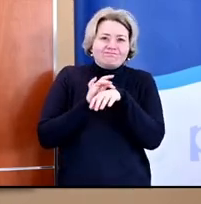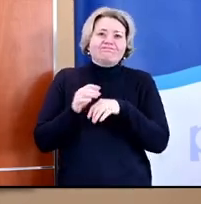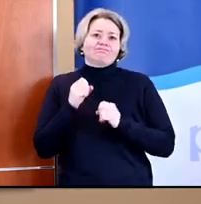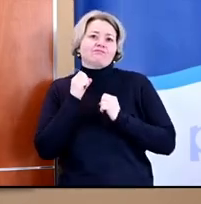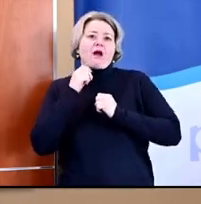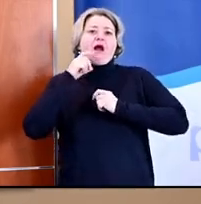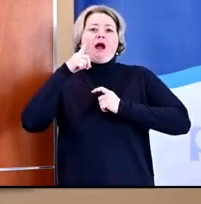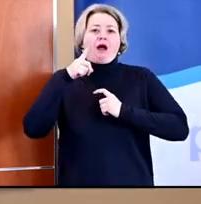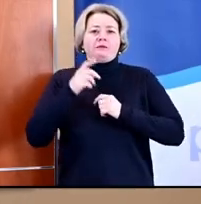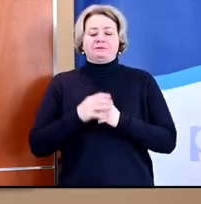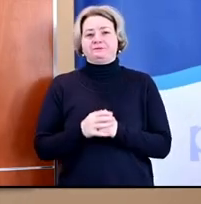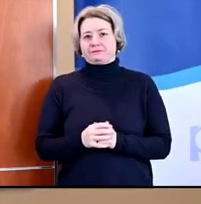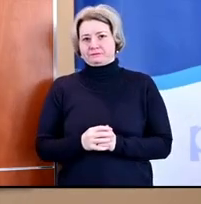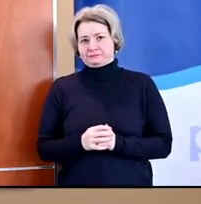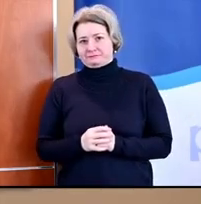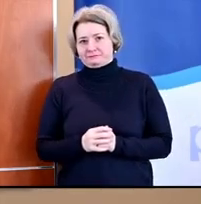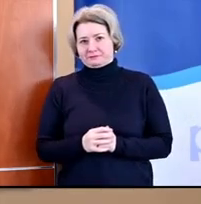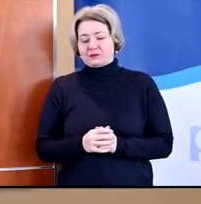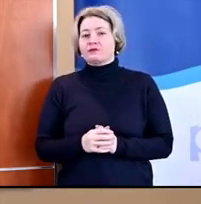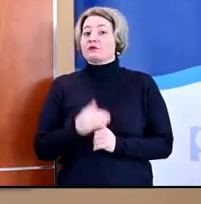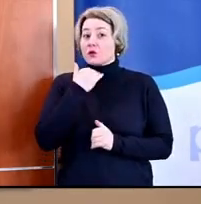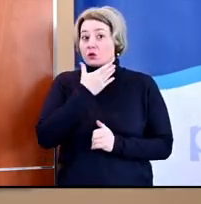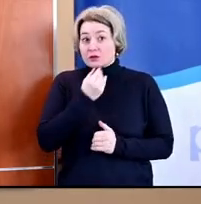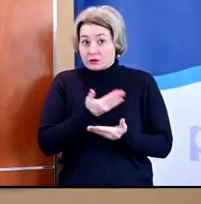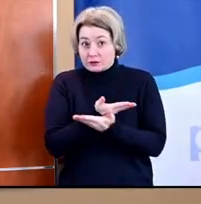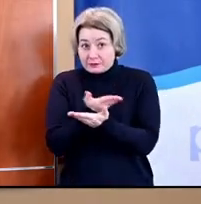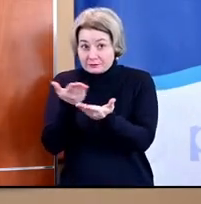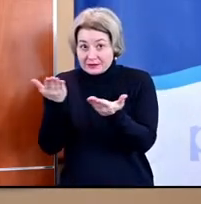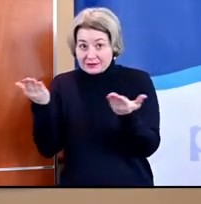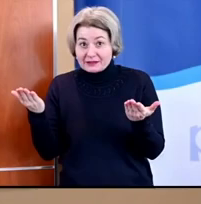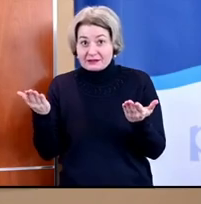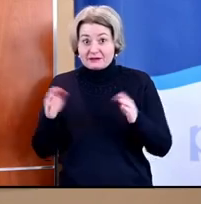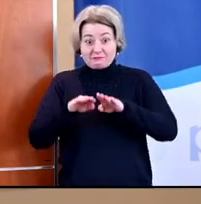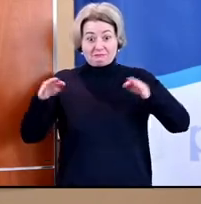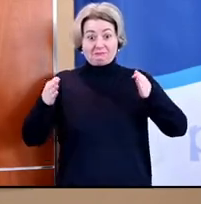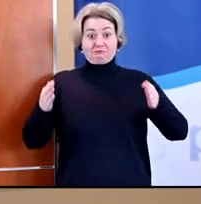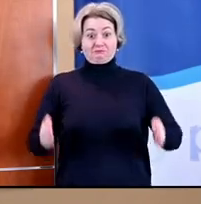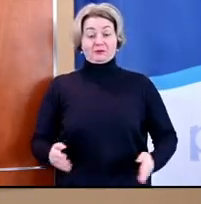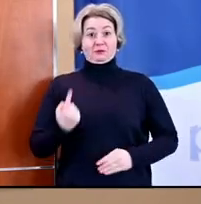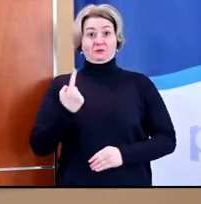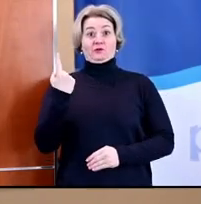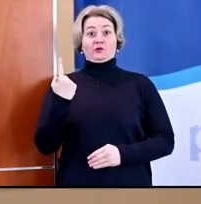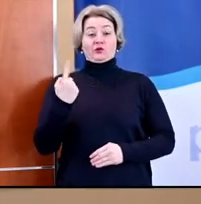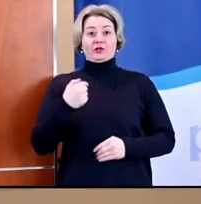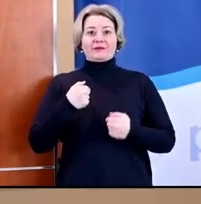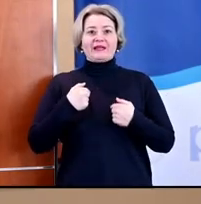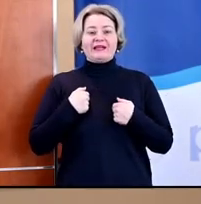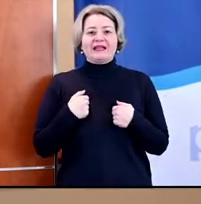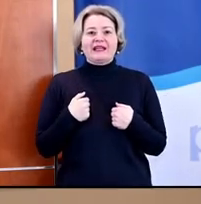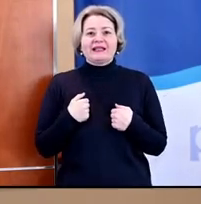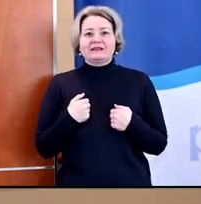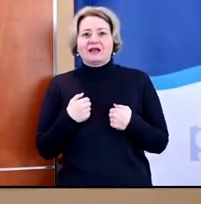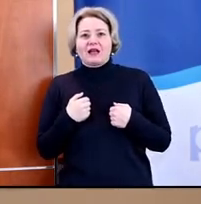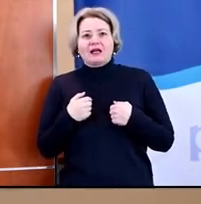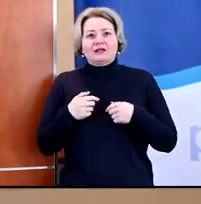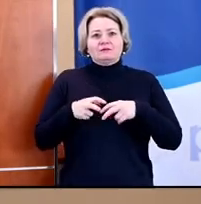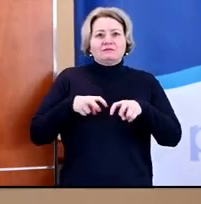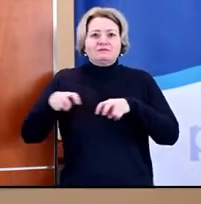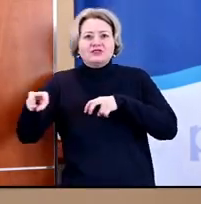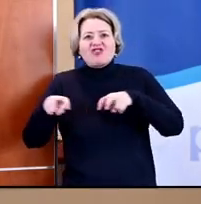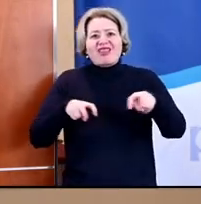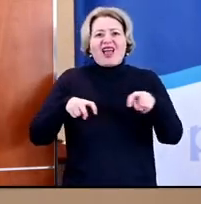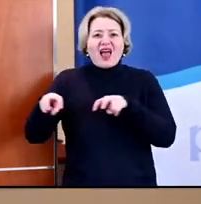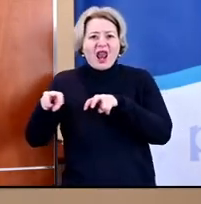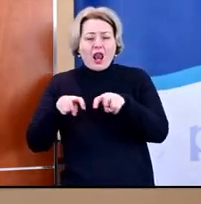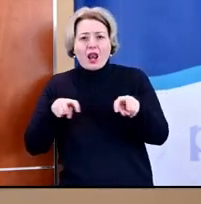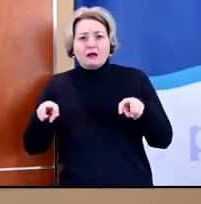szuper szóval köszöntök én is mindenkit olyan furcsa ilyen pulpitus mögött állni mert én ilyen jáárkálós típus vagyok de majd lehet hogy néha kilépek